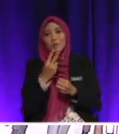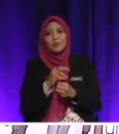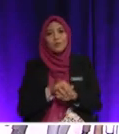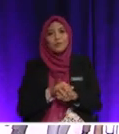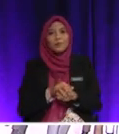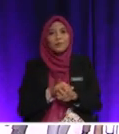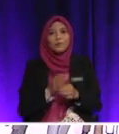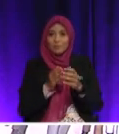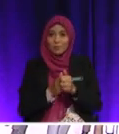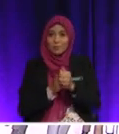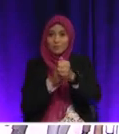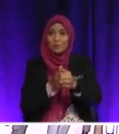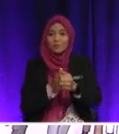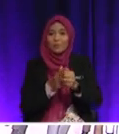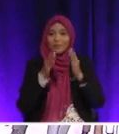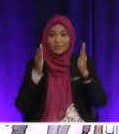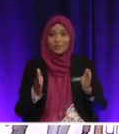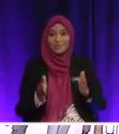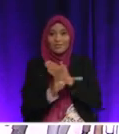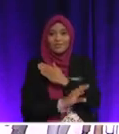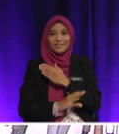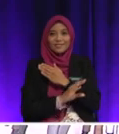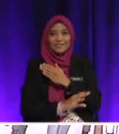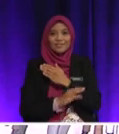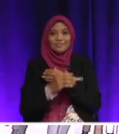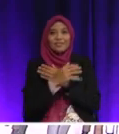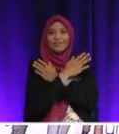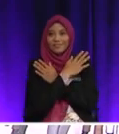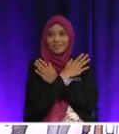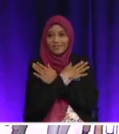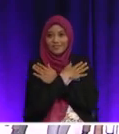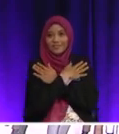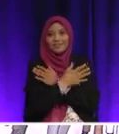Untuk negara satu hari nanti melihat seketika kembali lagi